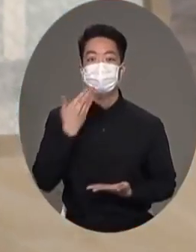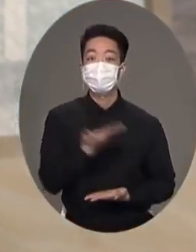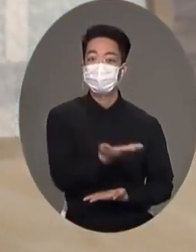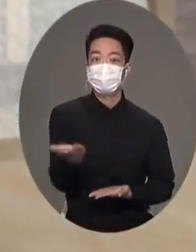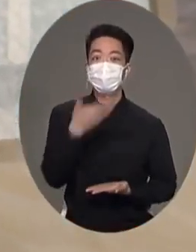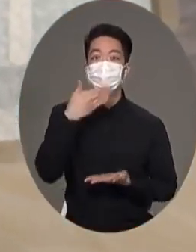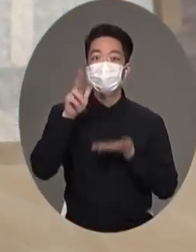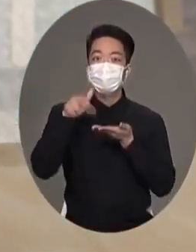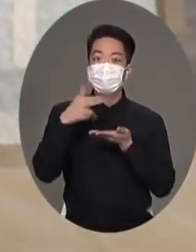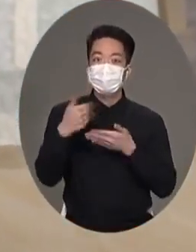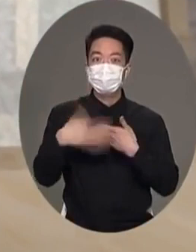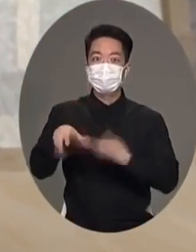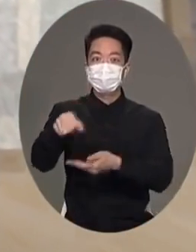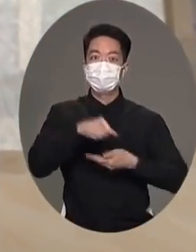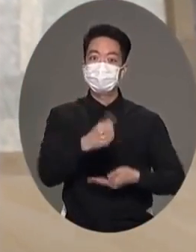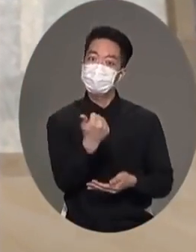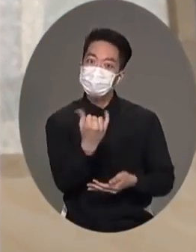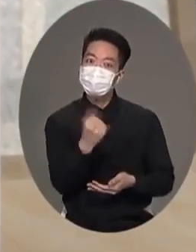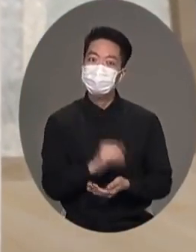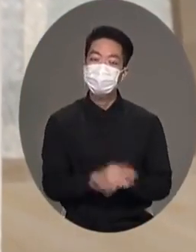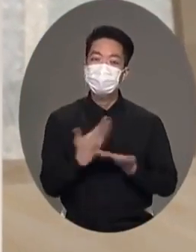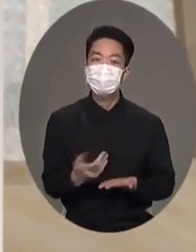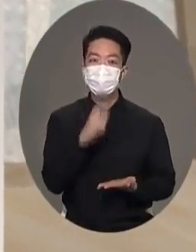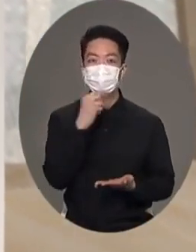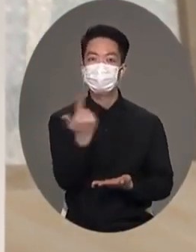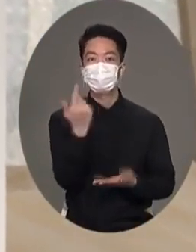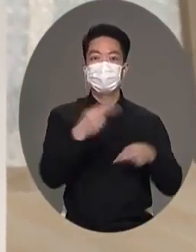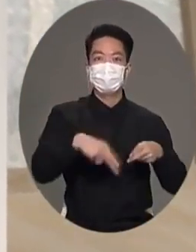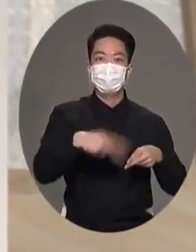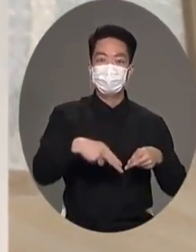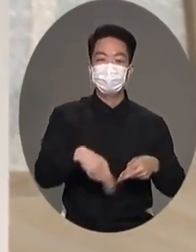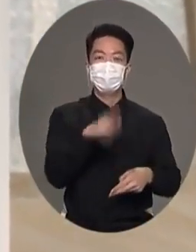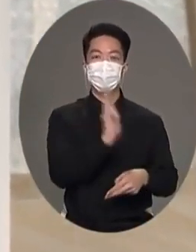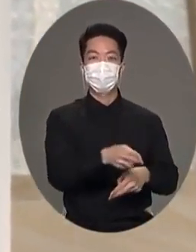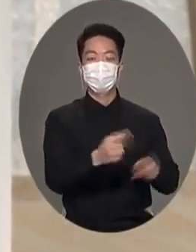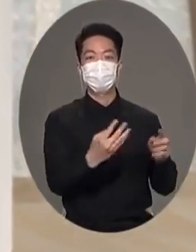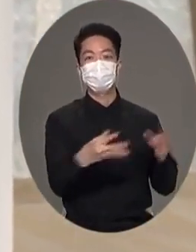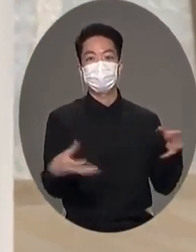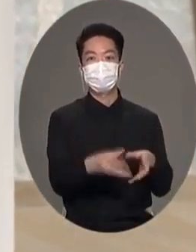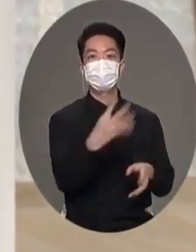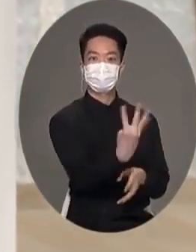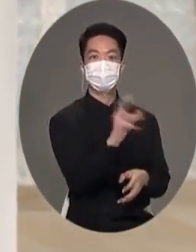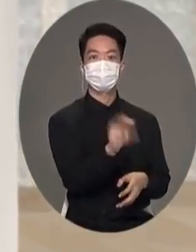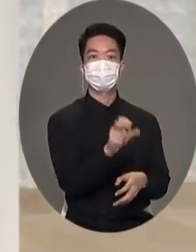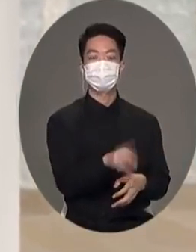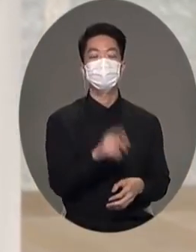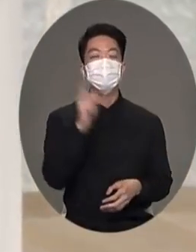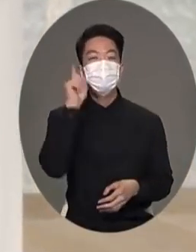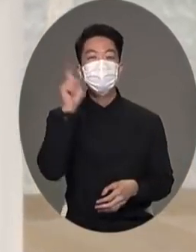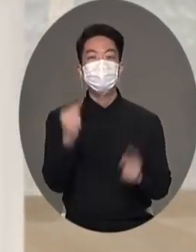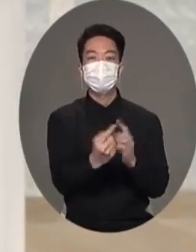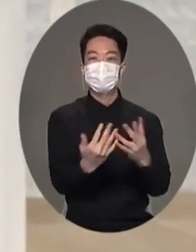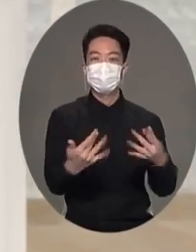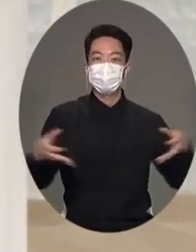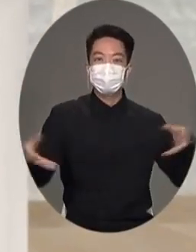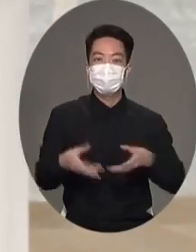今朝大家食早餐會唔會咧係買外賣嘅咧？嗱，而家唔少嘅食肆啦，仲係四人限聚令啊，想約多啲人